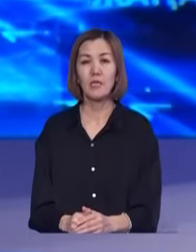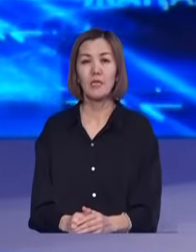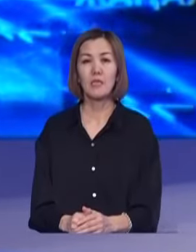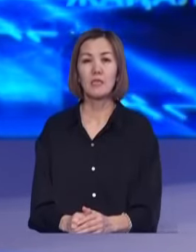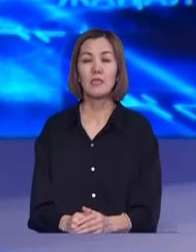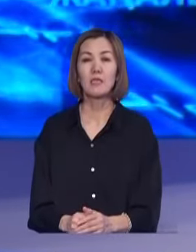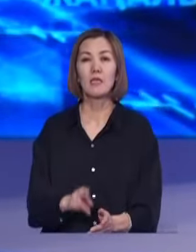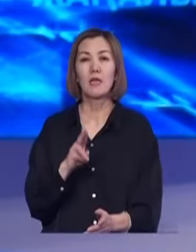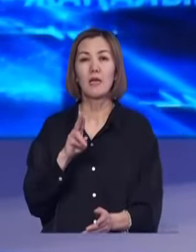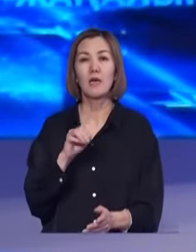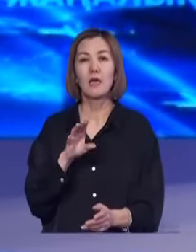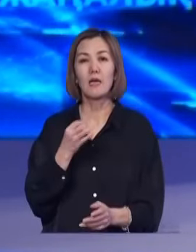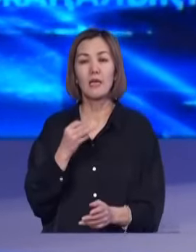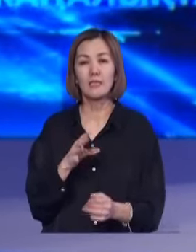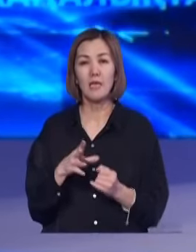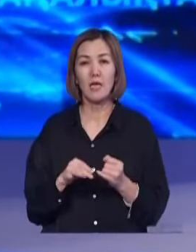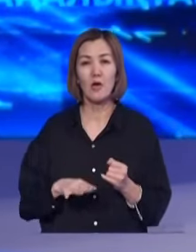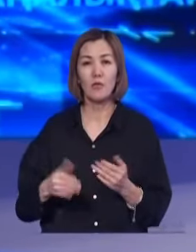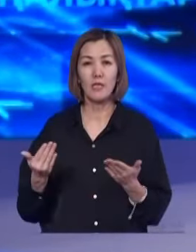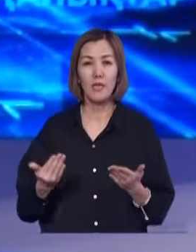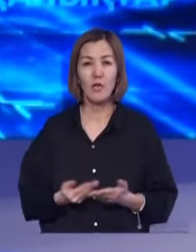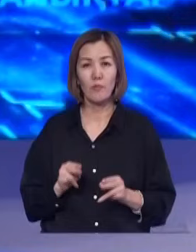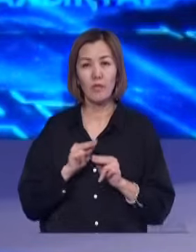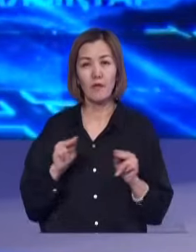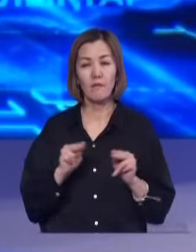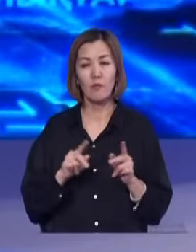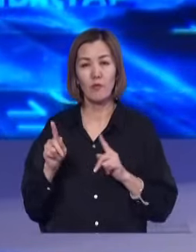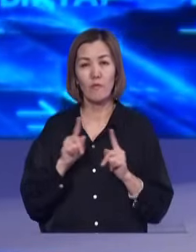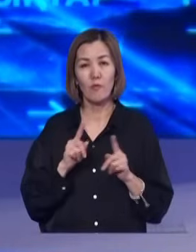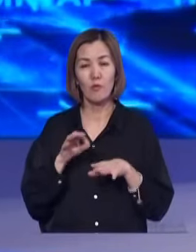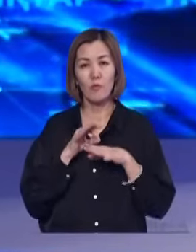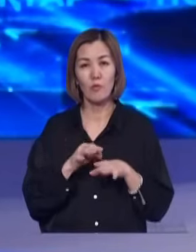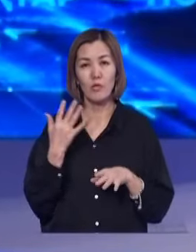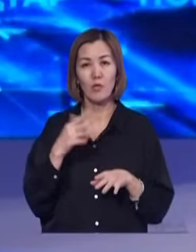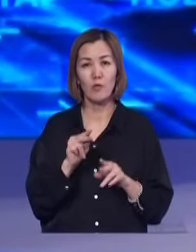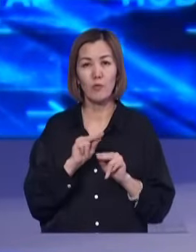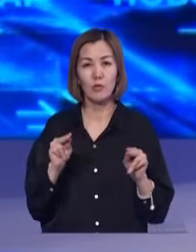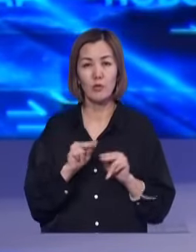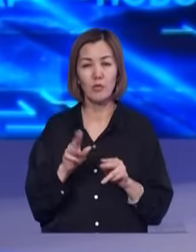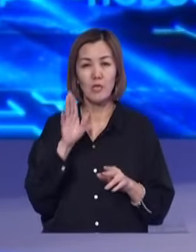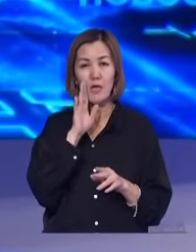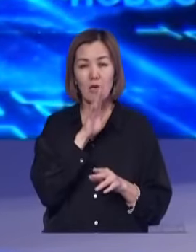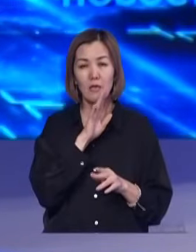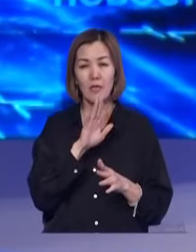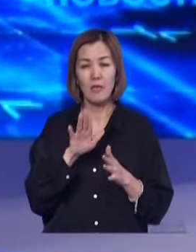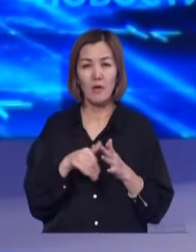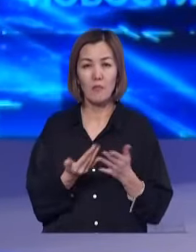Жаныңда жүр жақсы адам. Қарасай ауданында әлеуметтік педагогтар форумы өтті. Оған 55 ұстаз бен ата-ана қамқорлығынсыз қалған 50-ге жуық